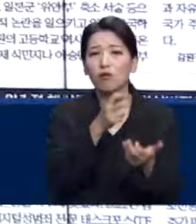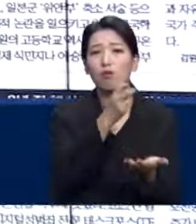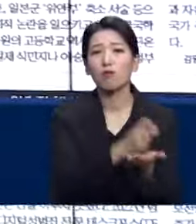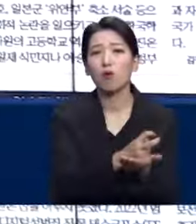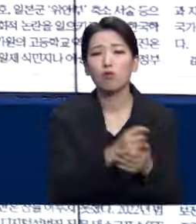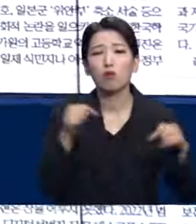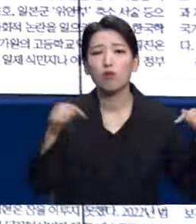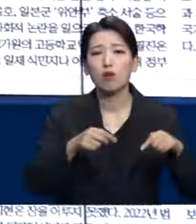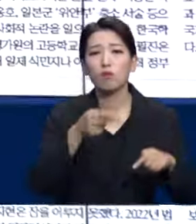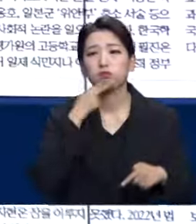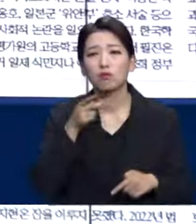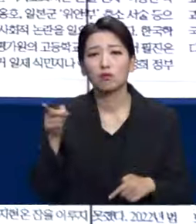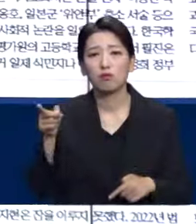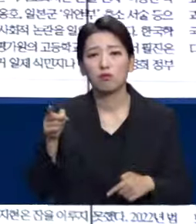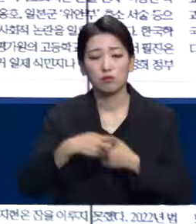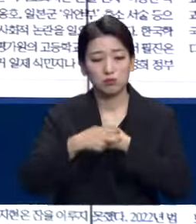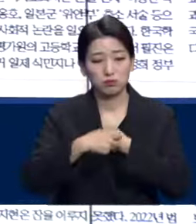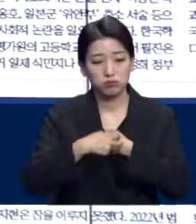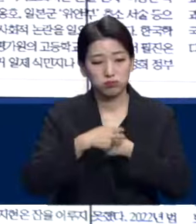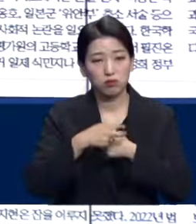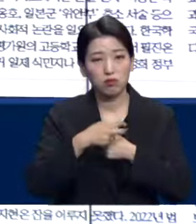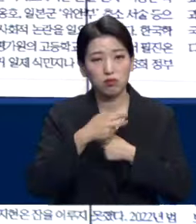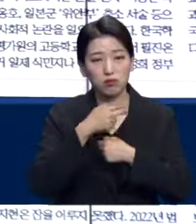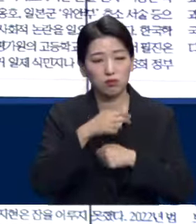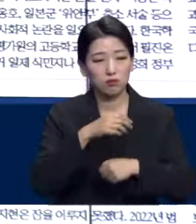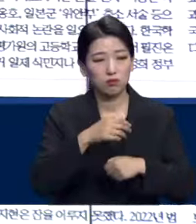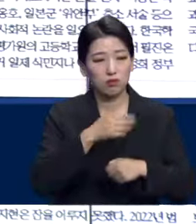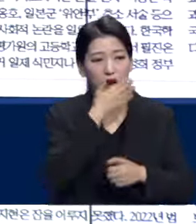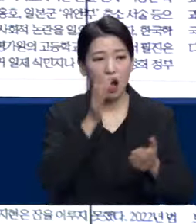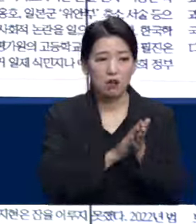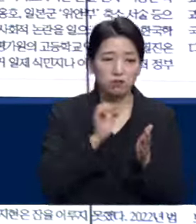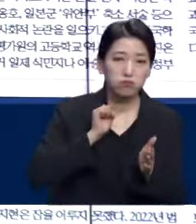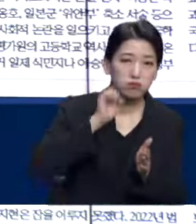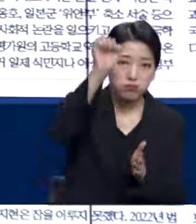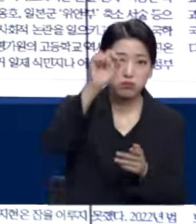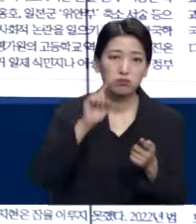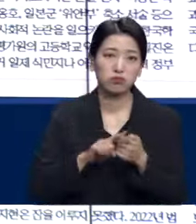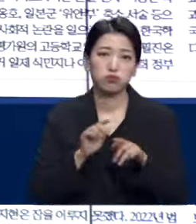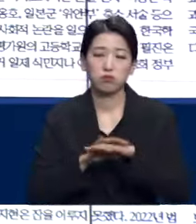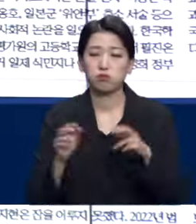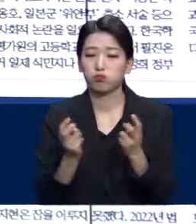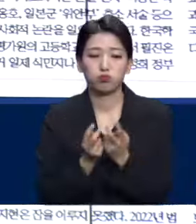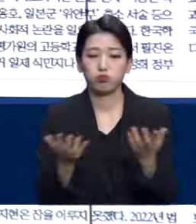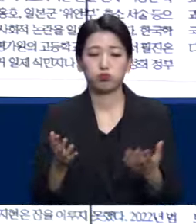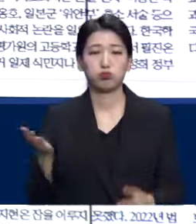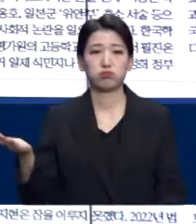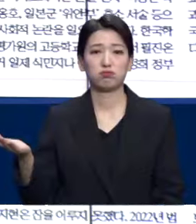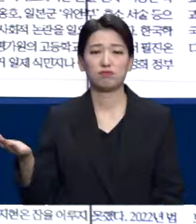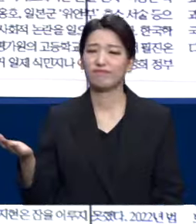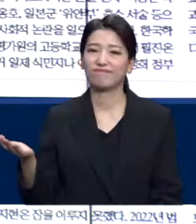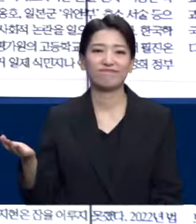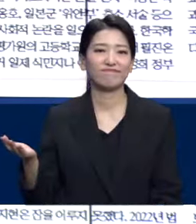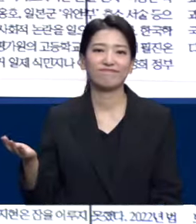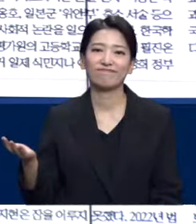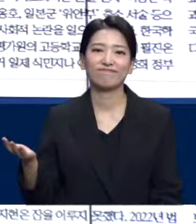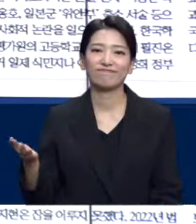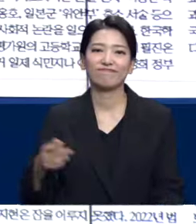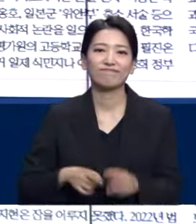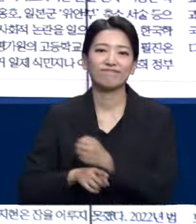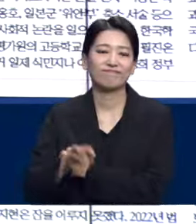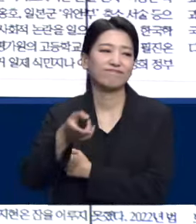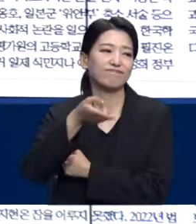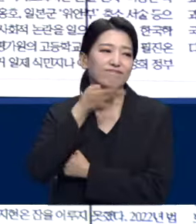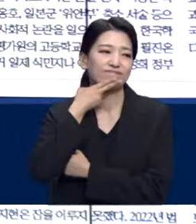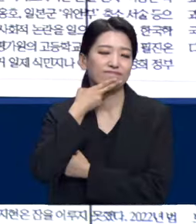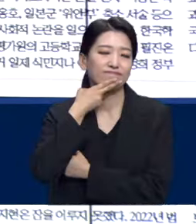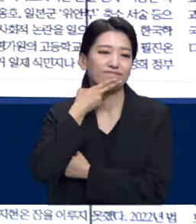일단 물꼬였었죠. 근데 경향은 의료 대란은 물론이고 최상병 특검도 다 빈손이다.